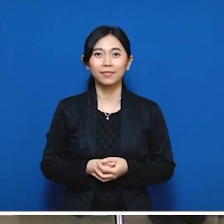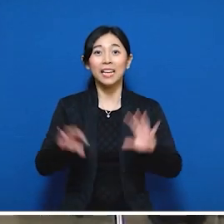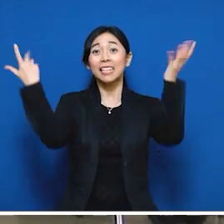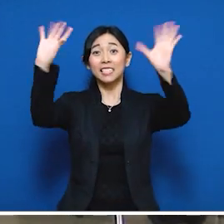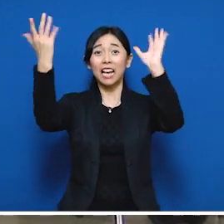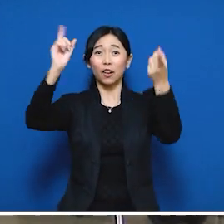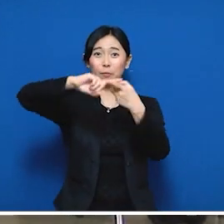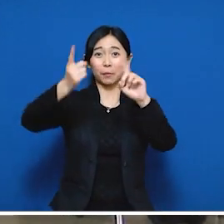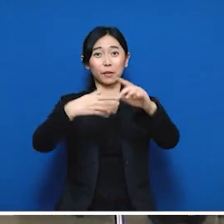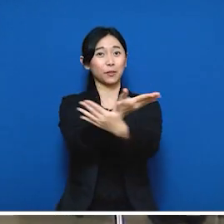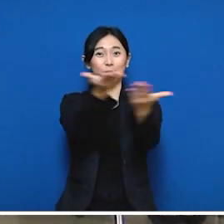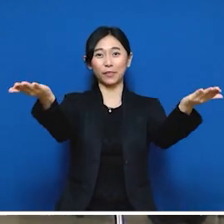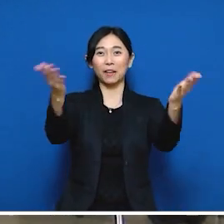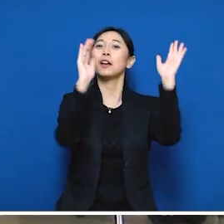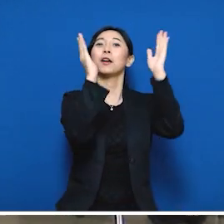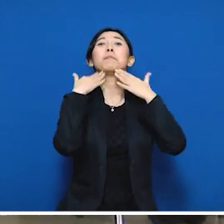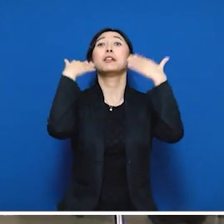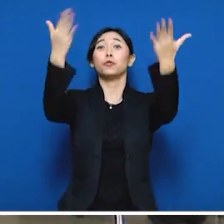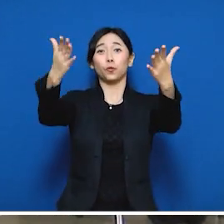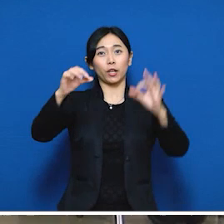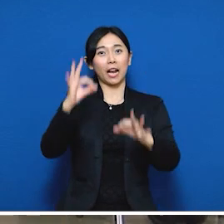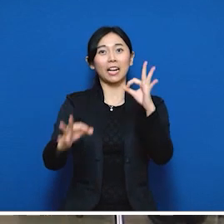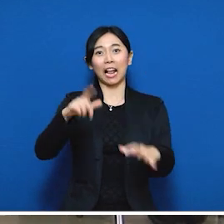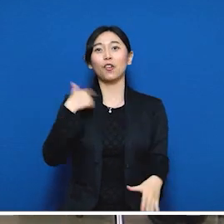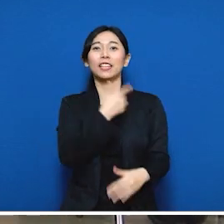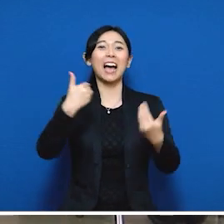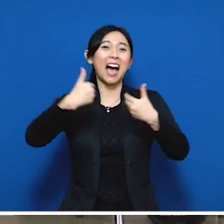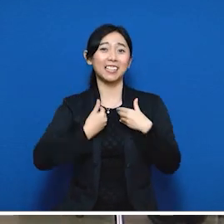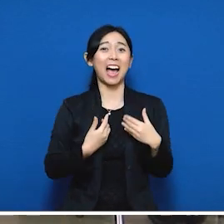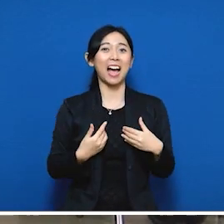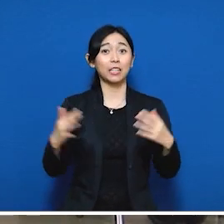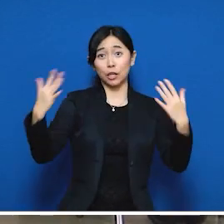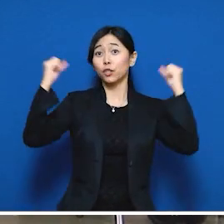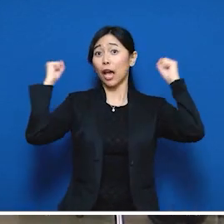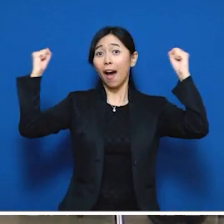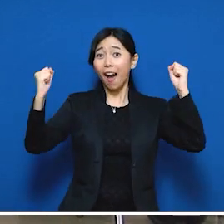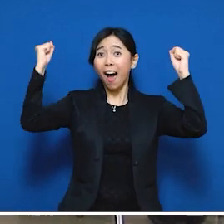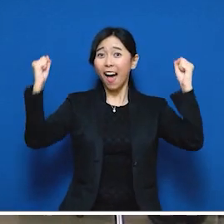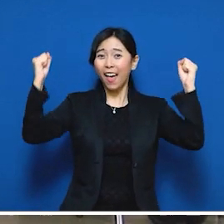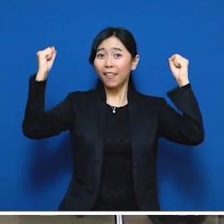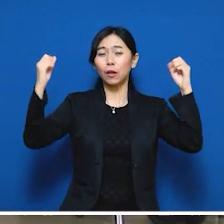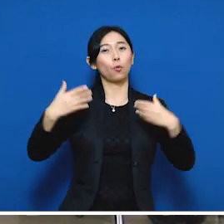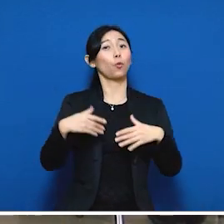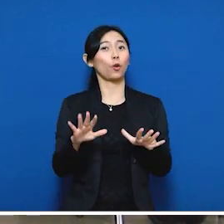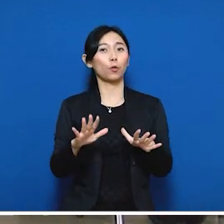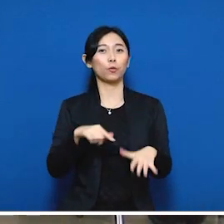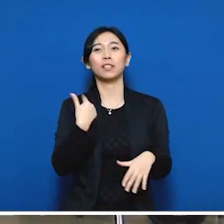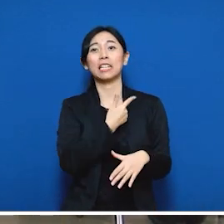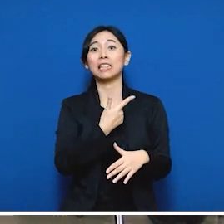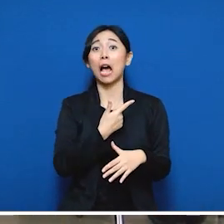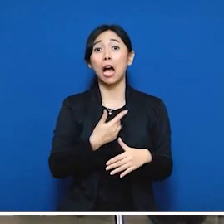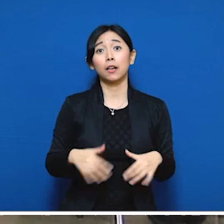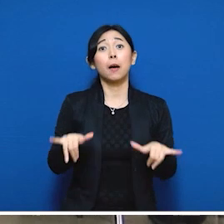Shalom saudara, puji syukur kalau kita ada dalam kondisi yang sehat meskipun kita masih dalam